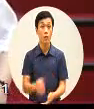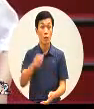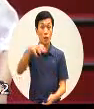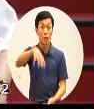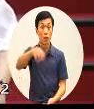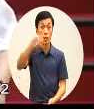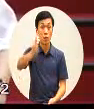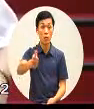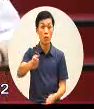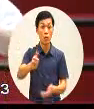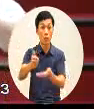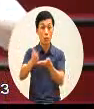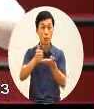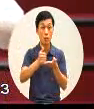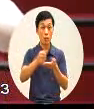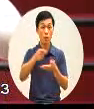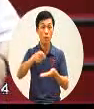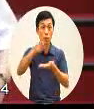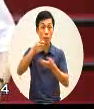处长先讲一下哈。